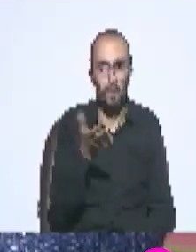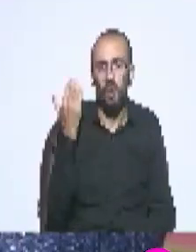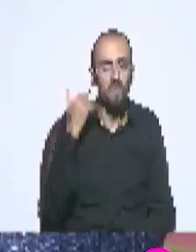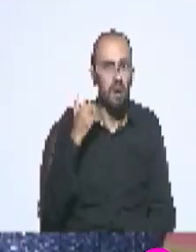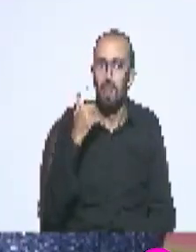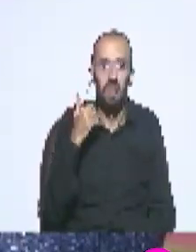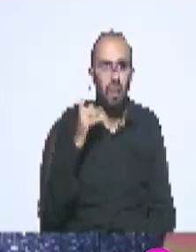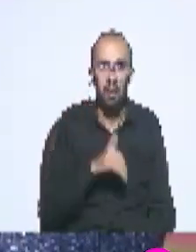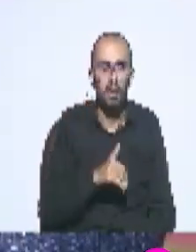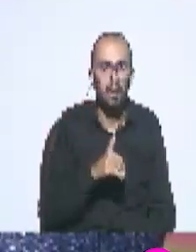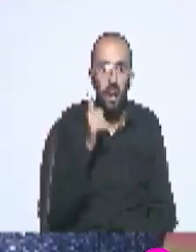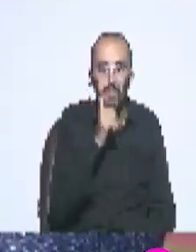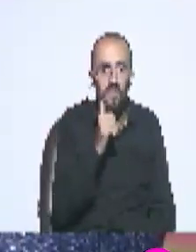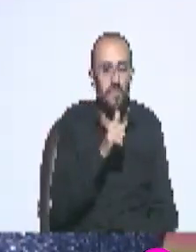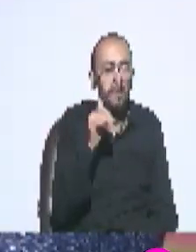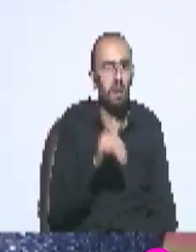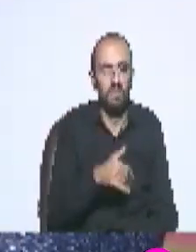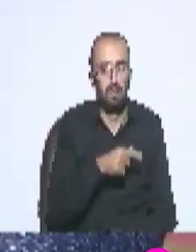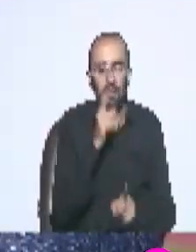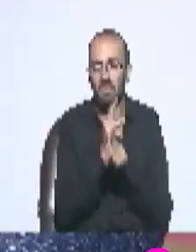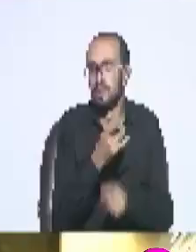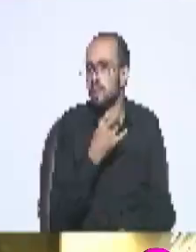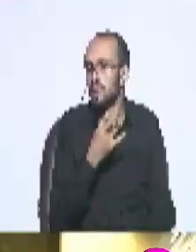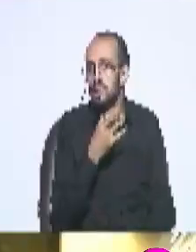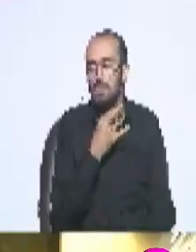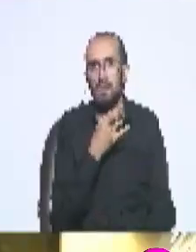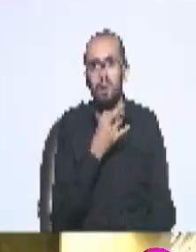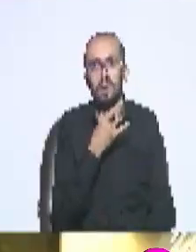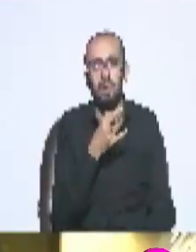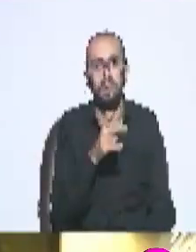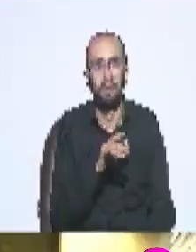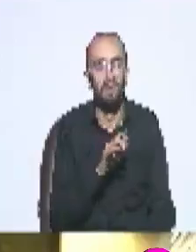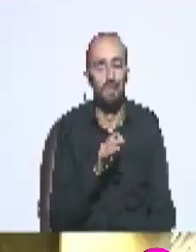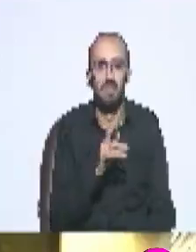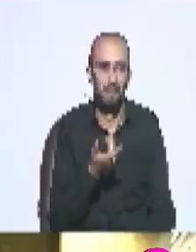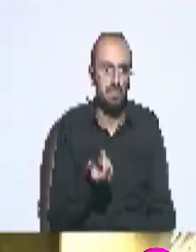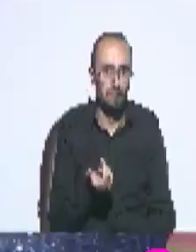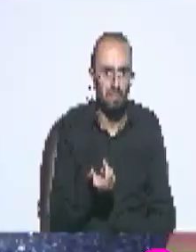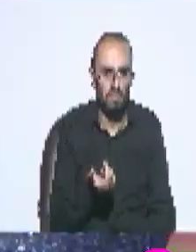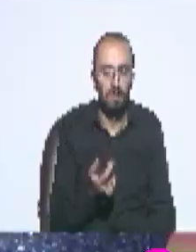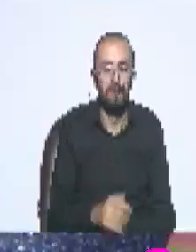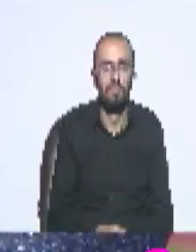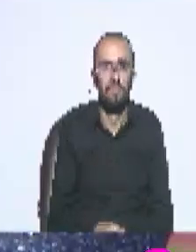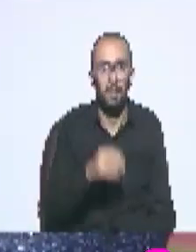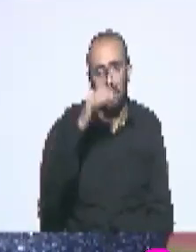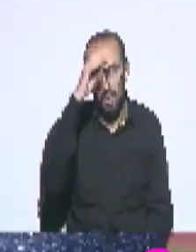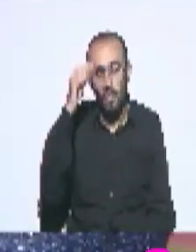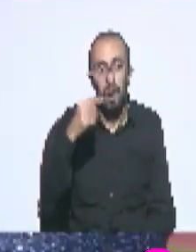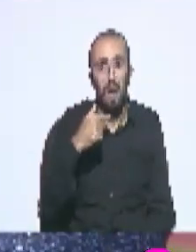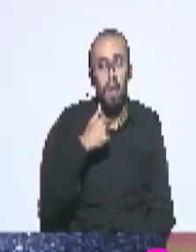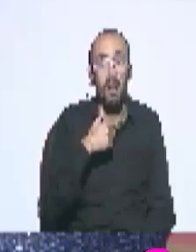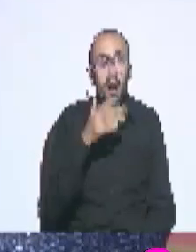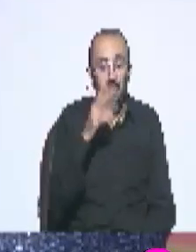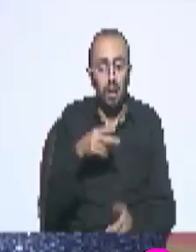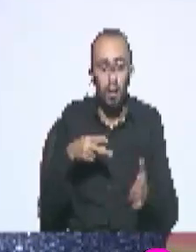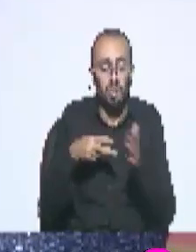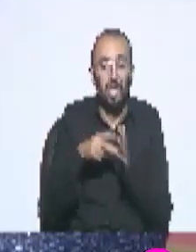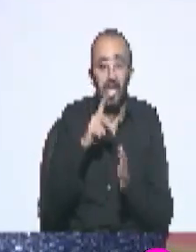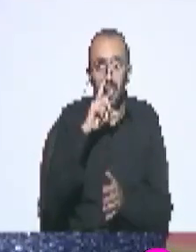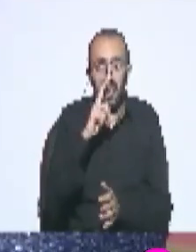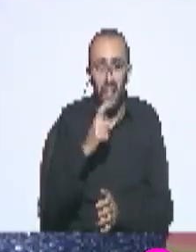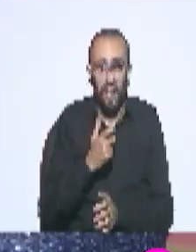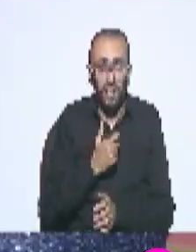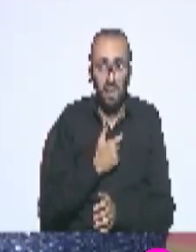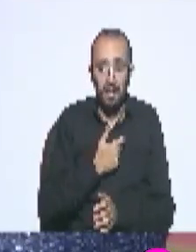قادر طاقتي مستنفذه وبقابل حد بيقفل ني فخلاص كل حاجه خلصت تمام لكن لو انا قدرت ان انا ابقى بشحن نفسي لو